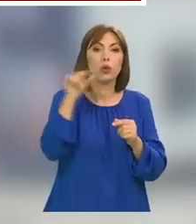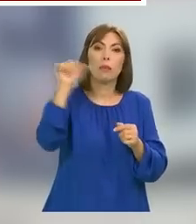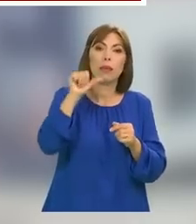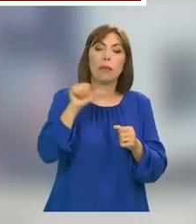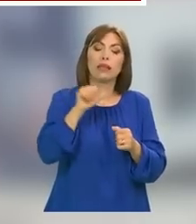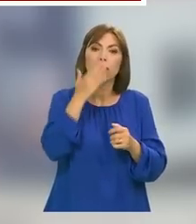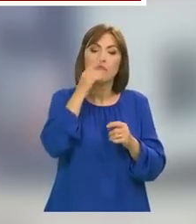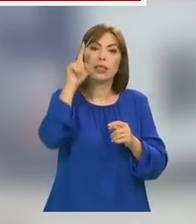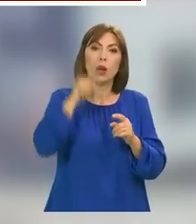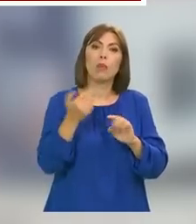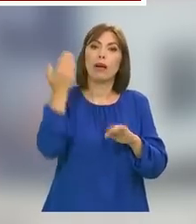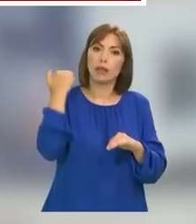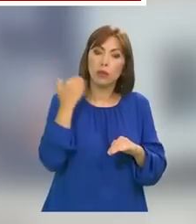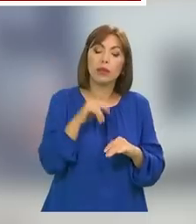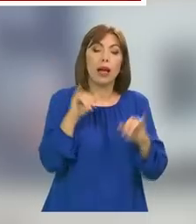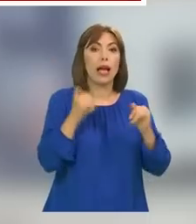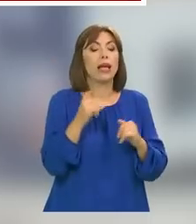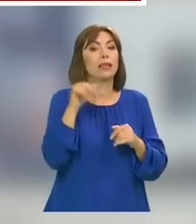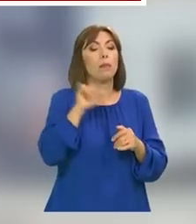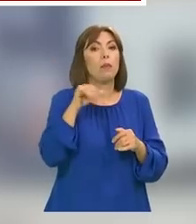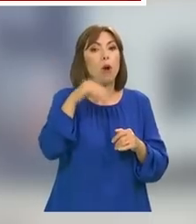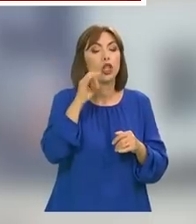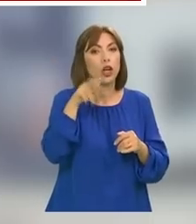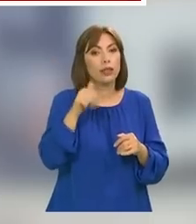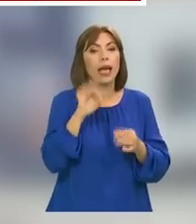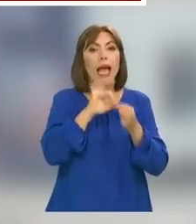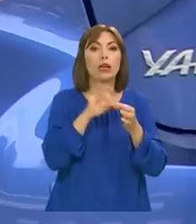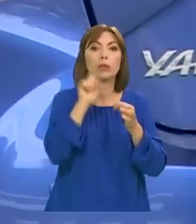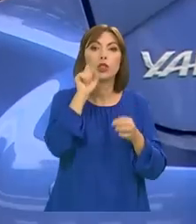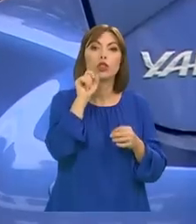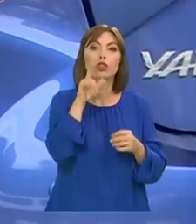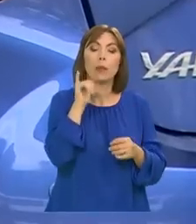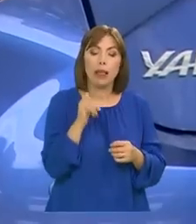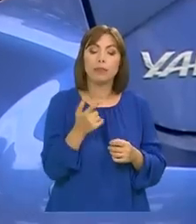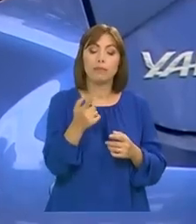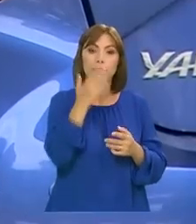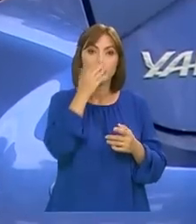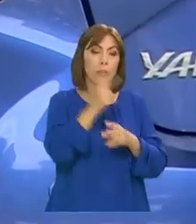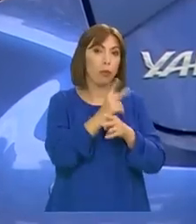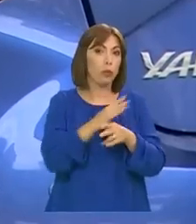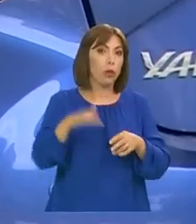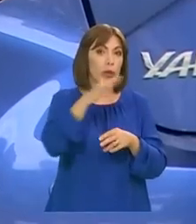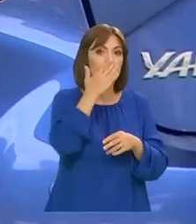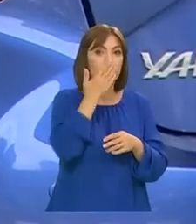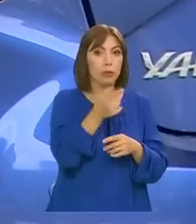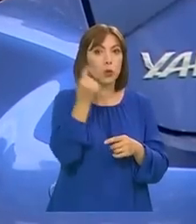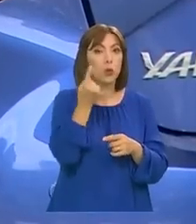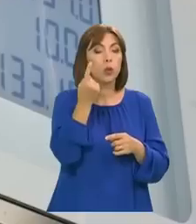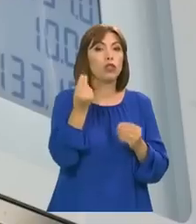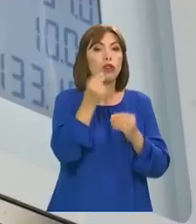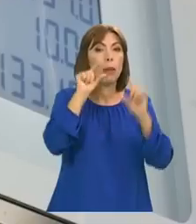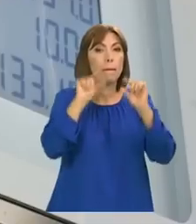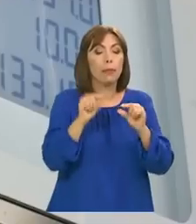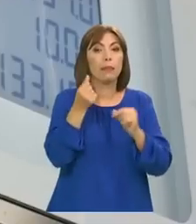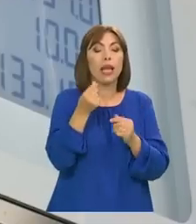benzină față de luna trecută. În cazul motorinei, economia este de 12 lei. În ciuda opiniei populare, avem unele din cele mai mici prețuri pe